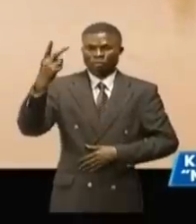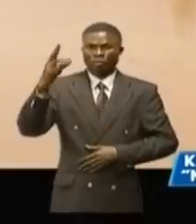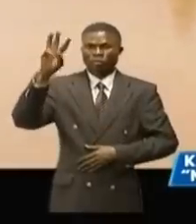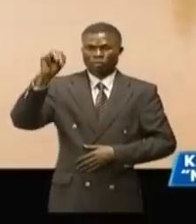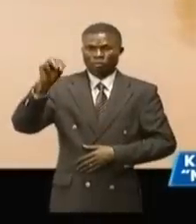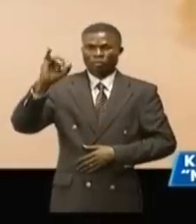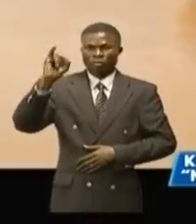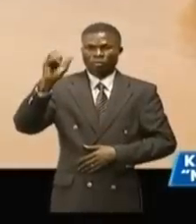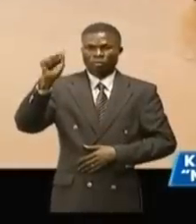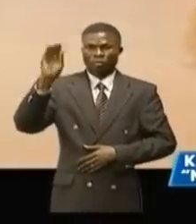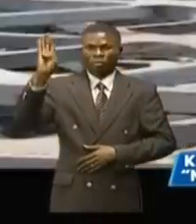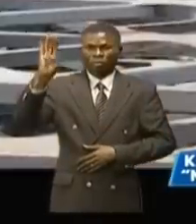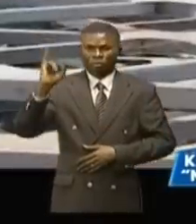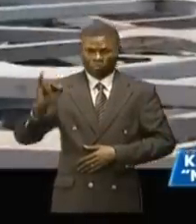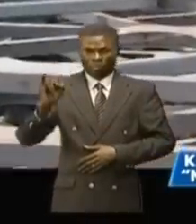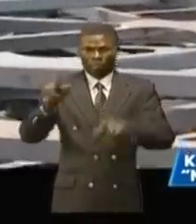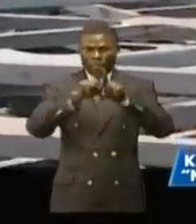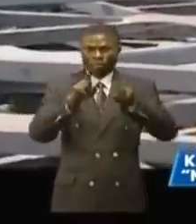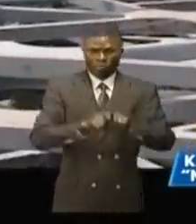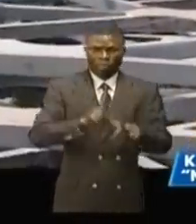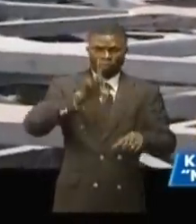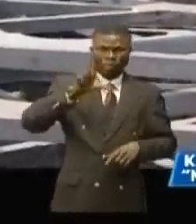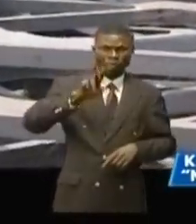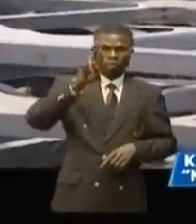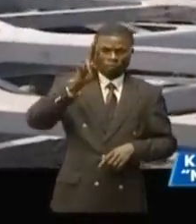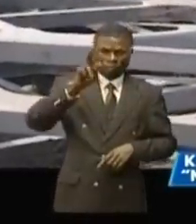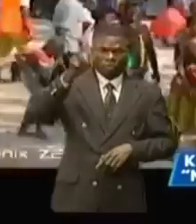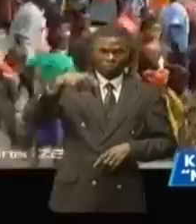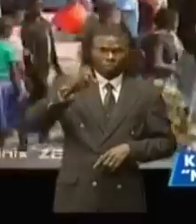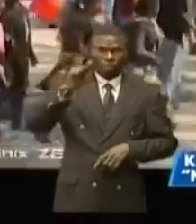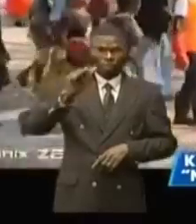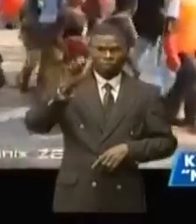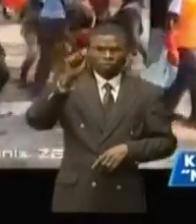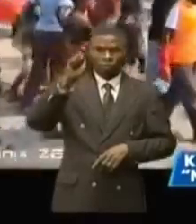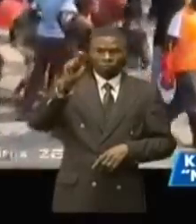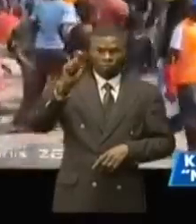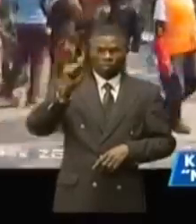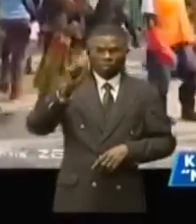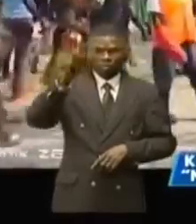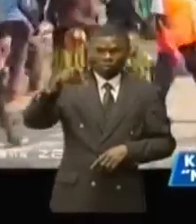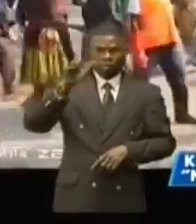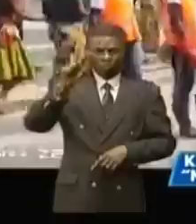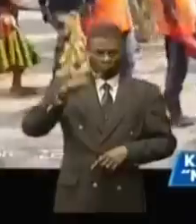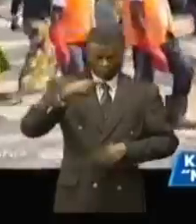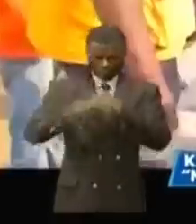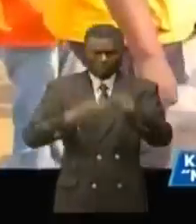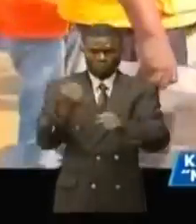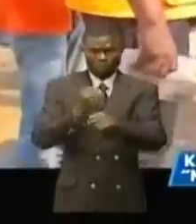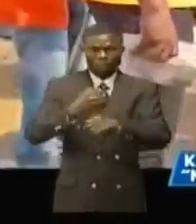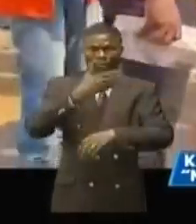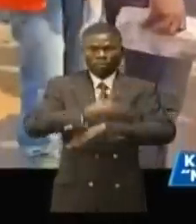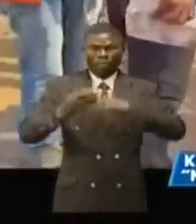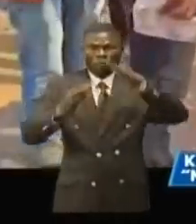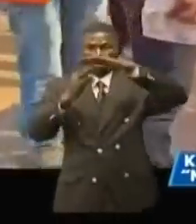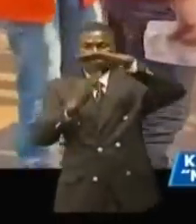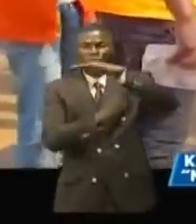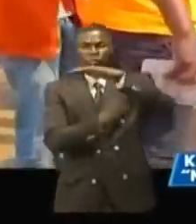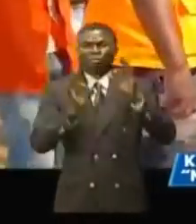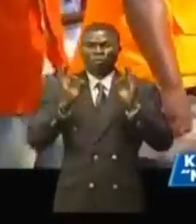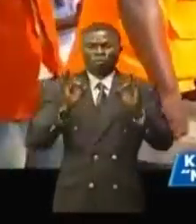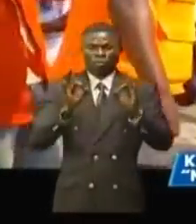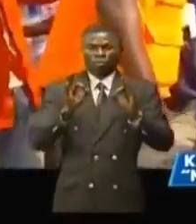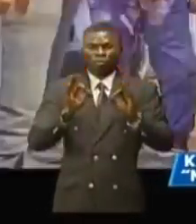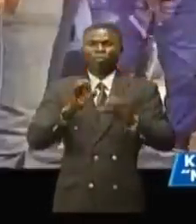et Lupatapata. Nous sommes dans la province du Kasaï oriental. Le lancement des travaux de construction d'un nouveau pont a